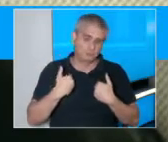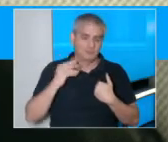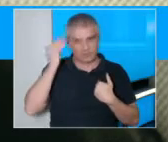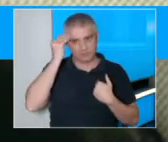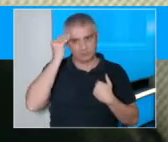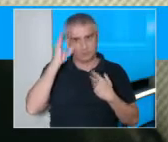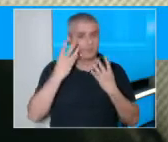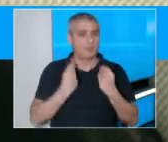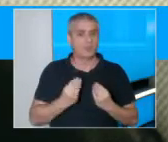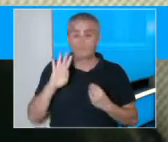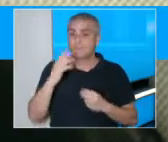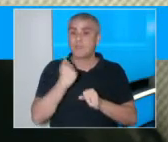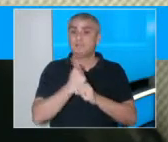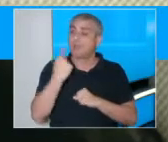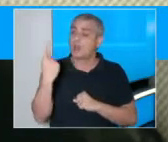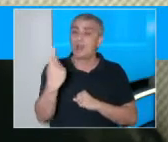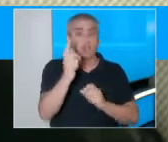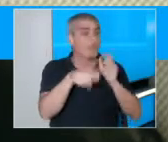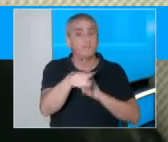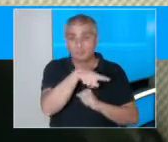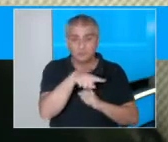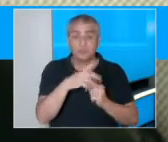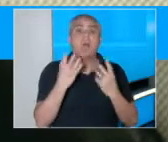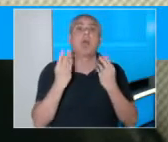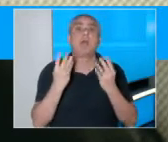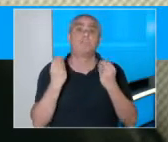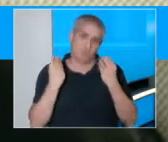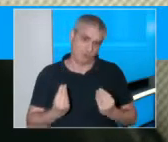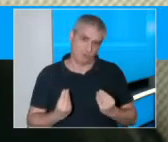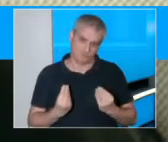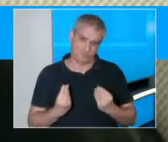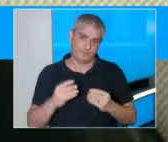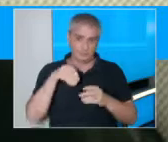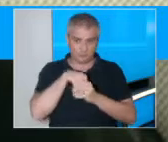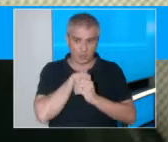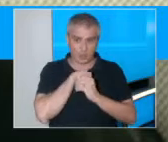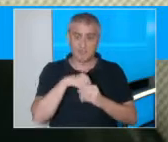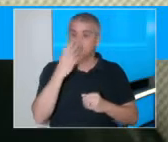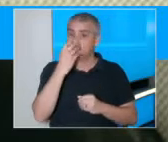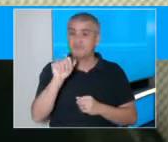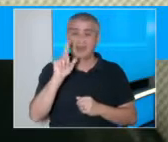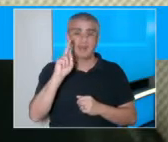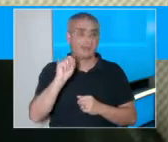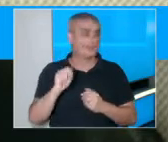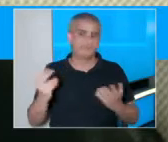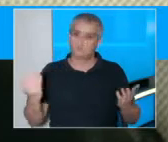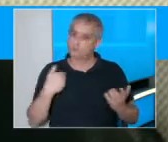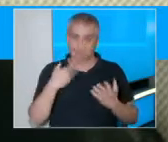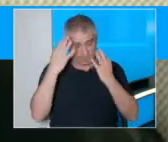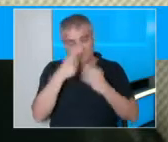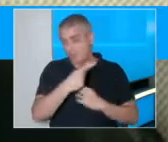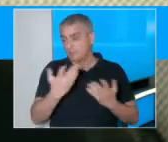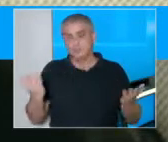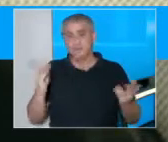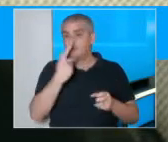גם לזכור את הטוב, ונתניהו גם עשה לכל אחד מהאנשים האלה המון טוב, בסדר? כולל אלקין, שאני גם אותו מעריך,